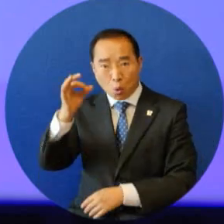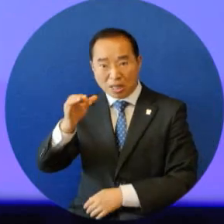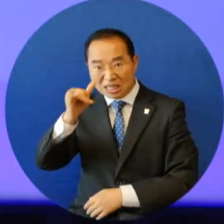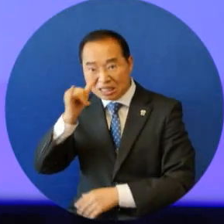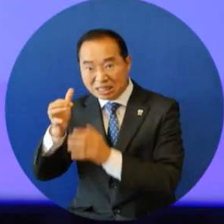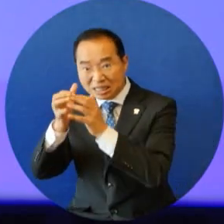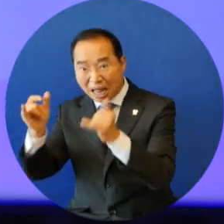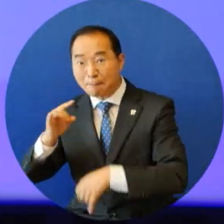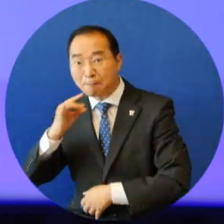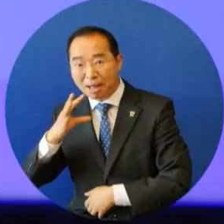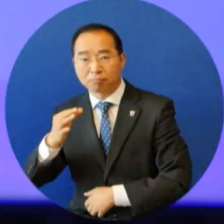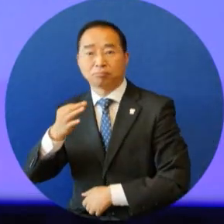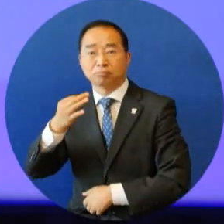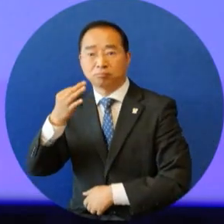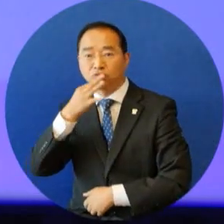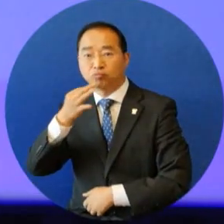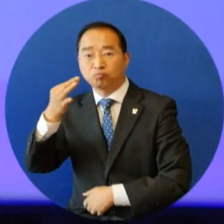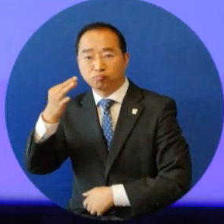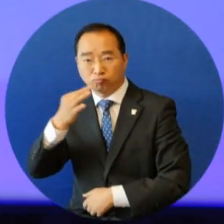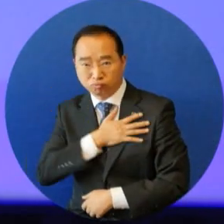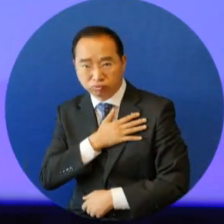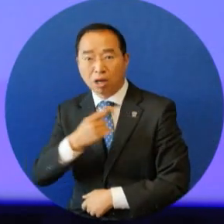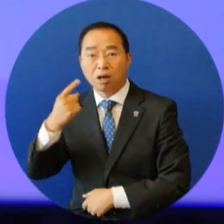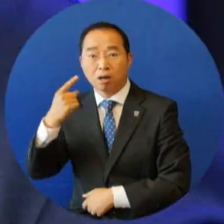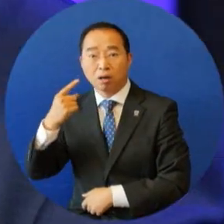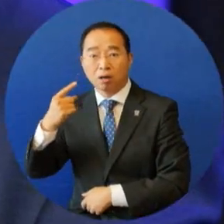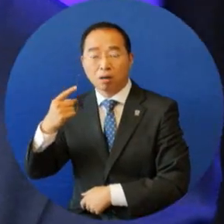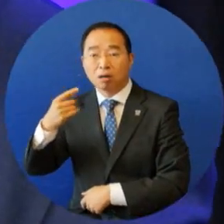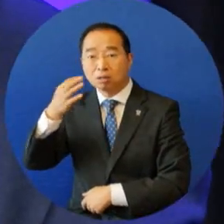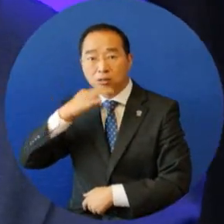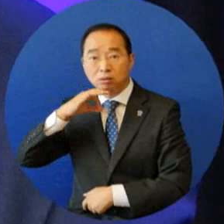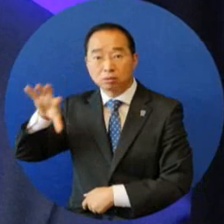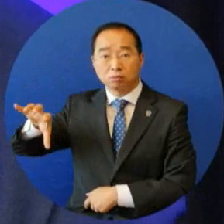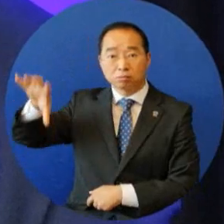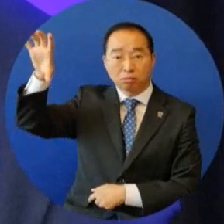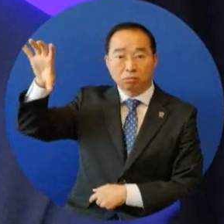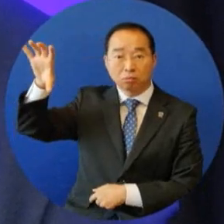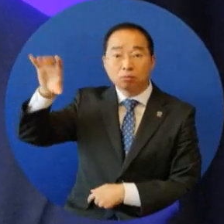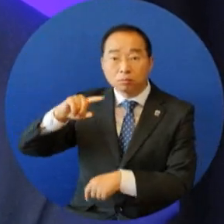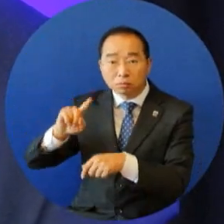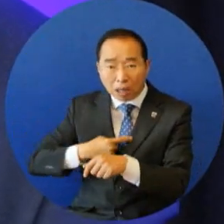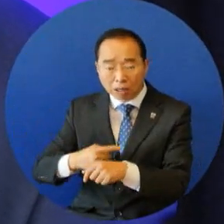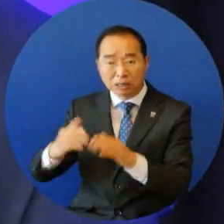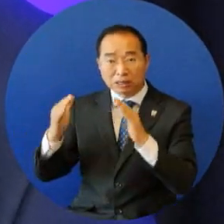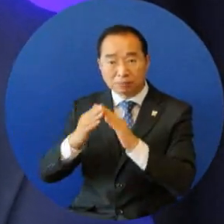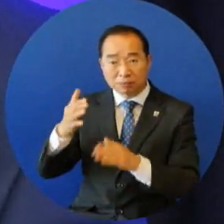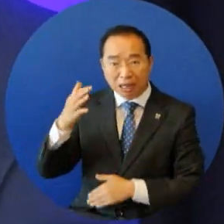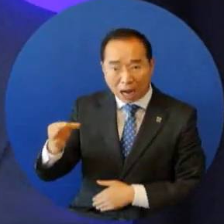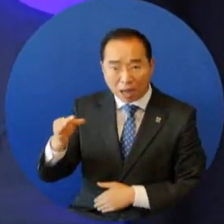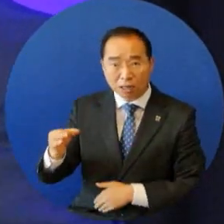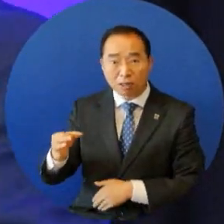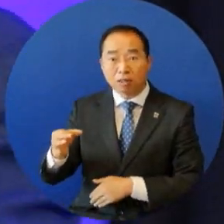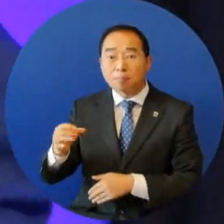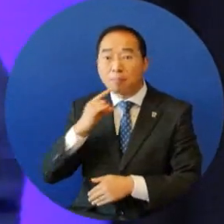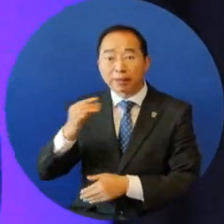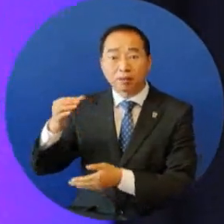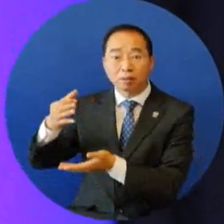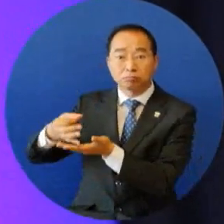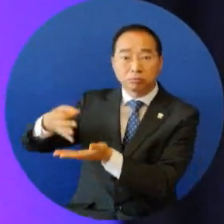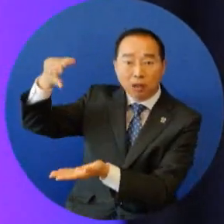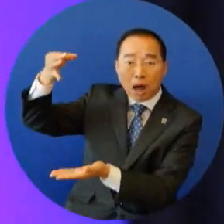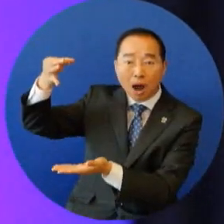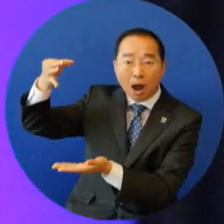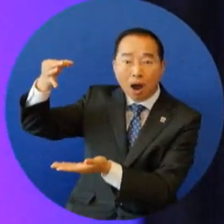때문에 자산 가격만 올립니다. 즉 주식 가격하고 집 가격만 올려요. 대신